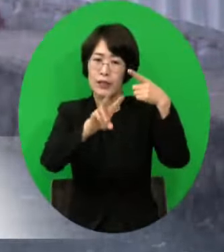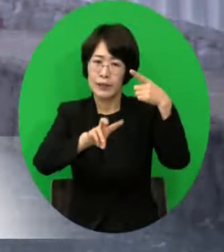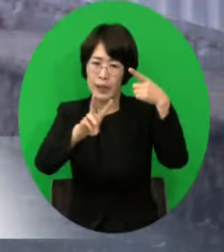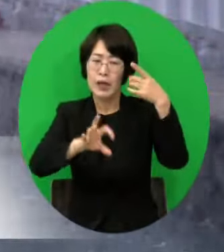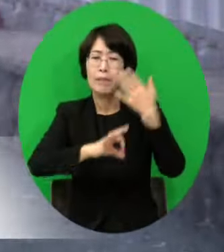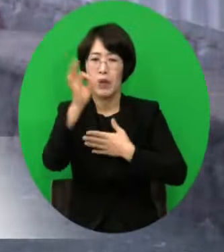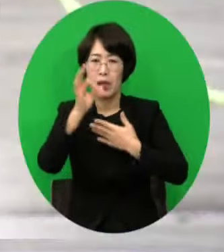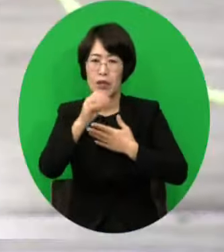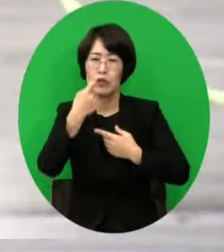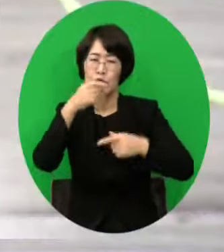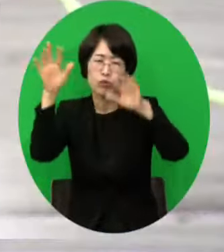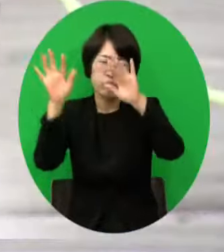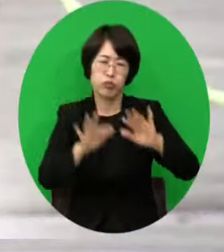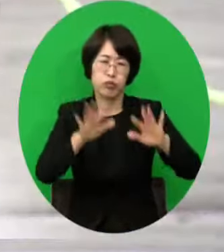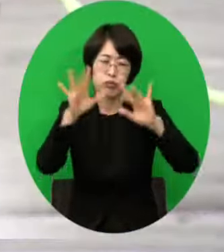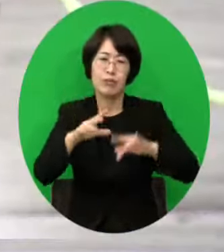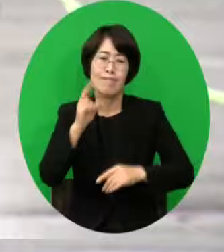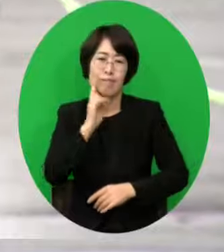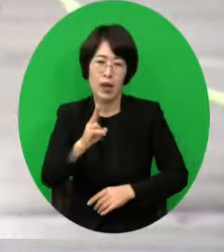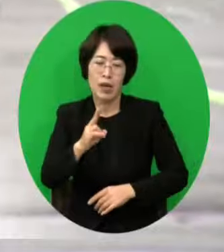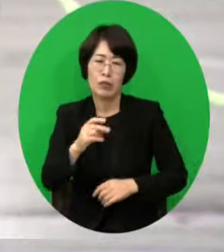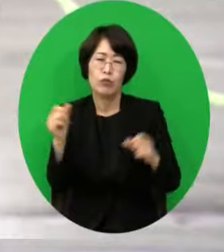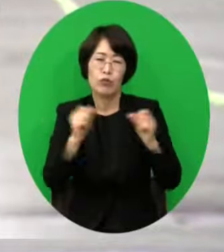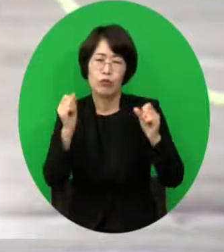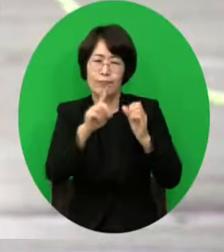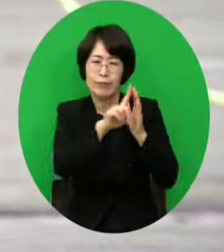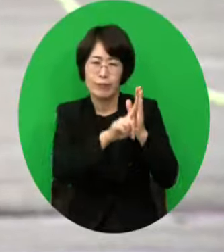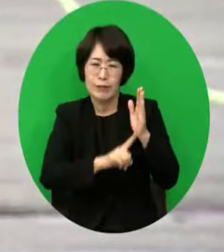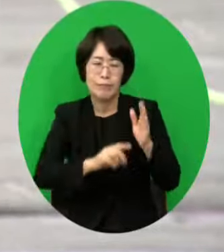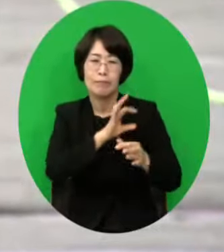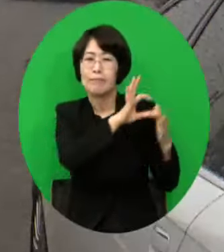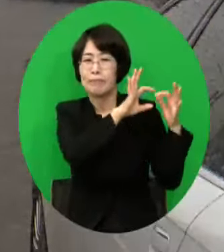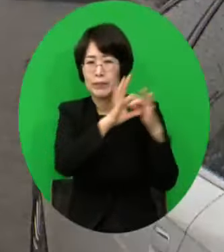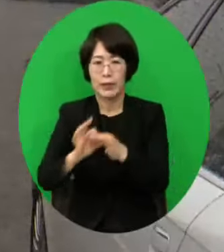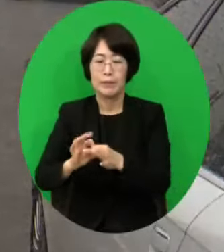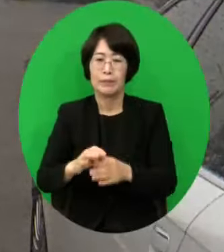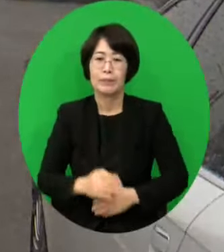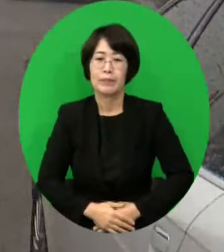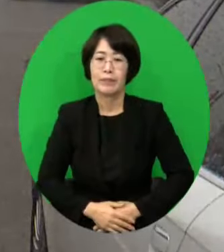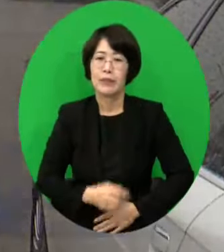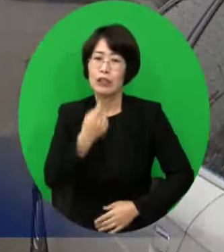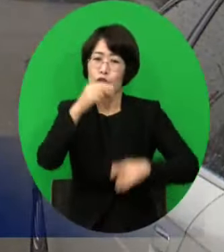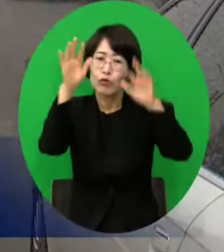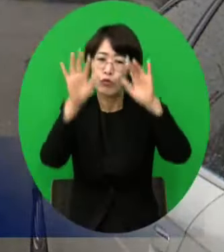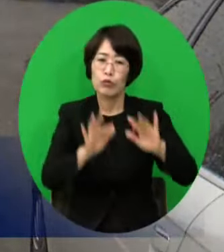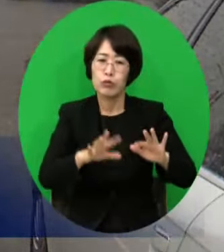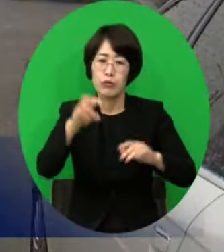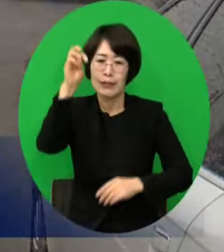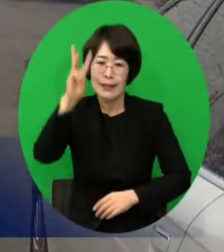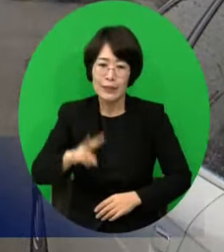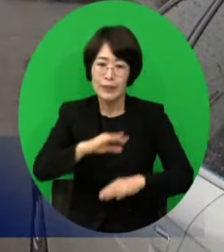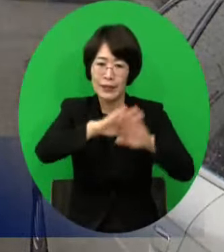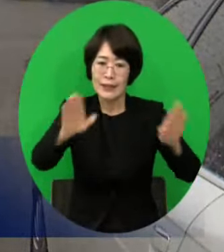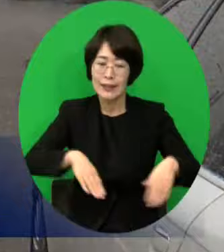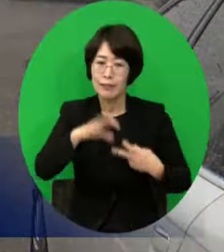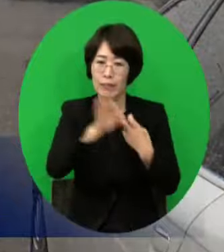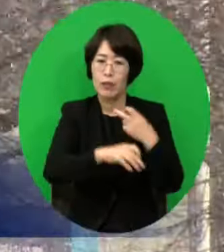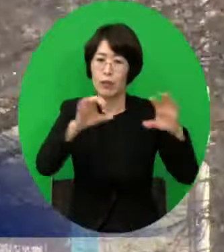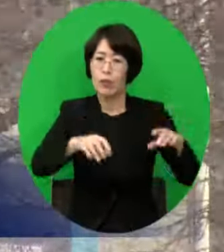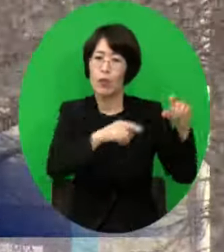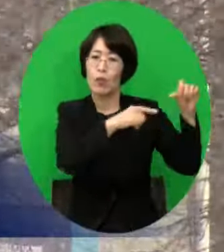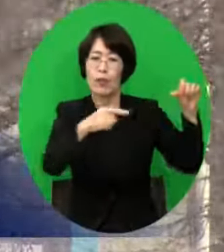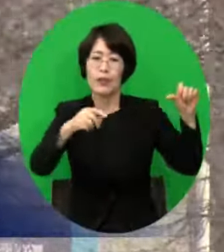오전까지 많은 눈이 내리고 추위도 계속될 것으로 내다봤습니다. 예상 적설량은 광주 전남 서부에